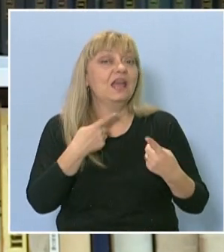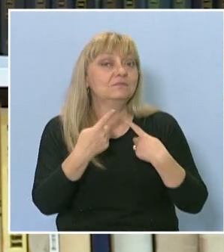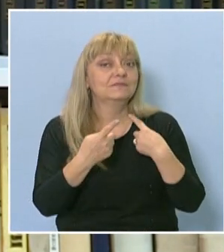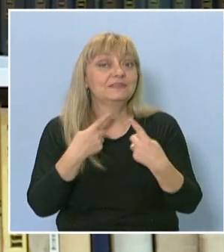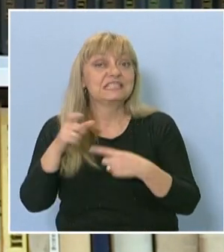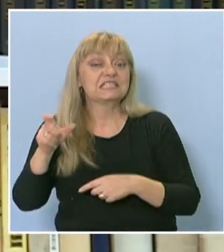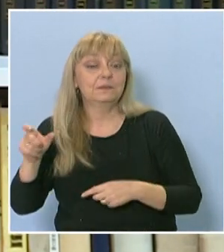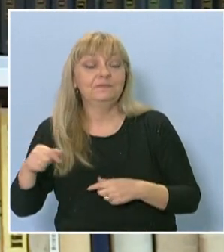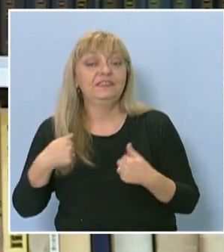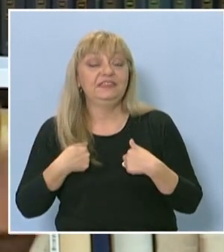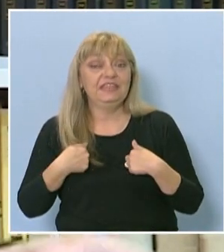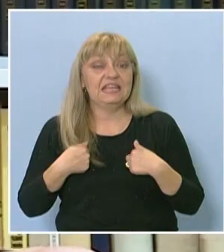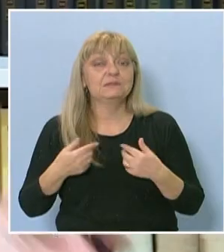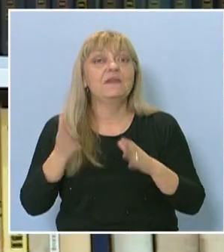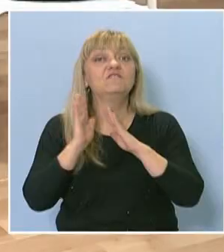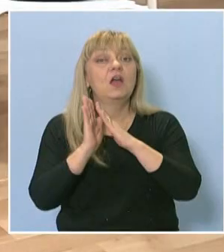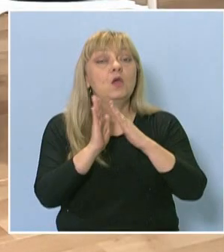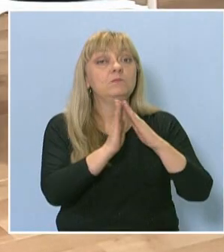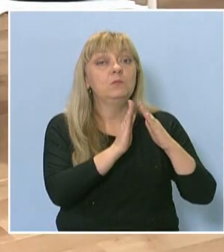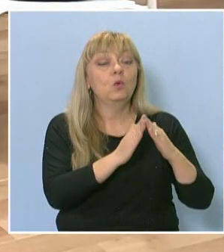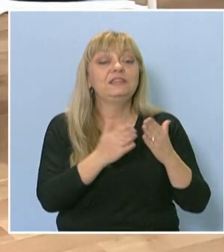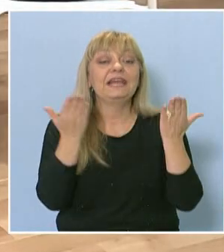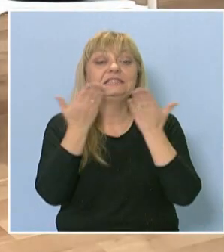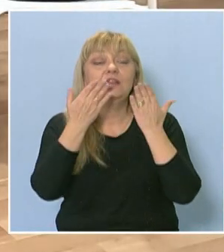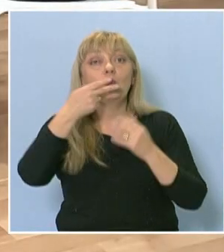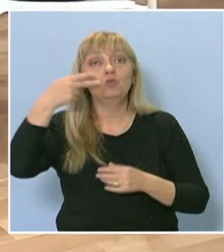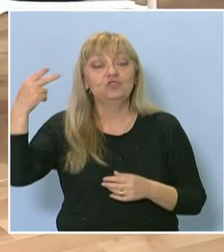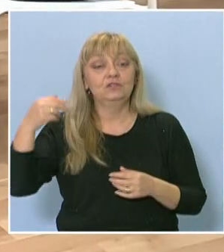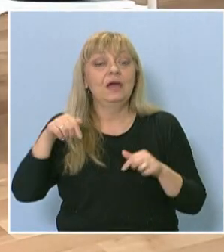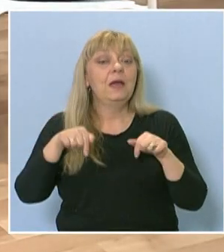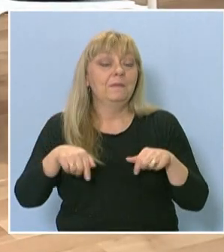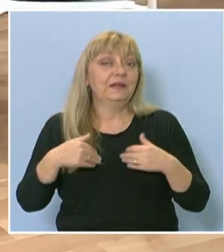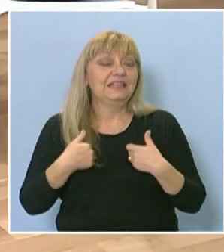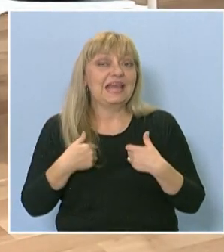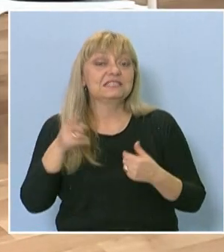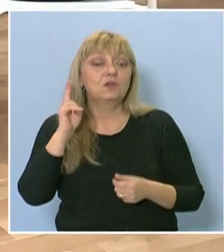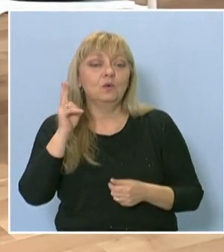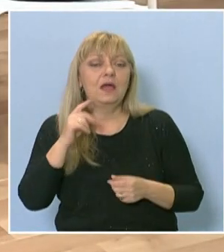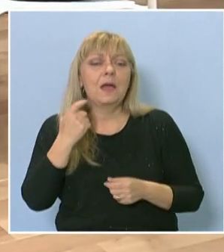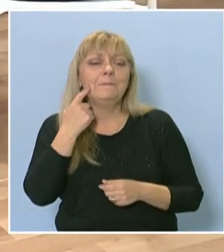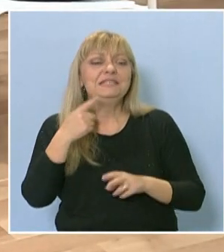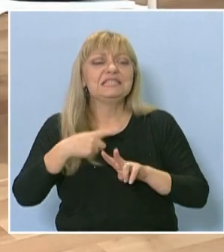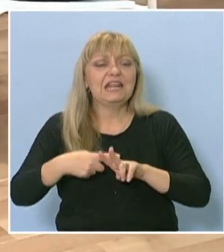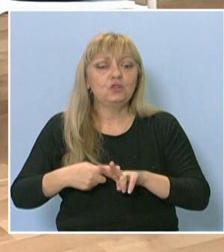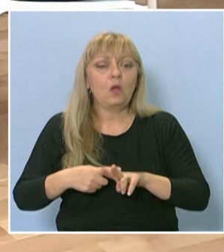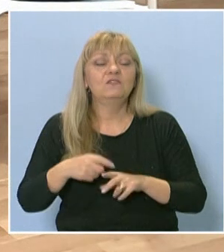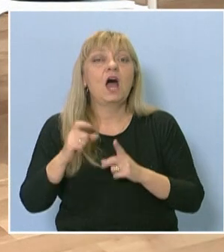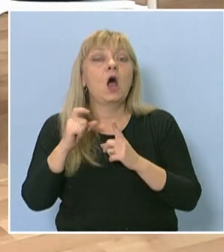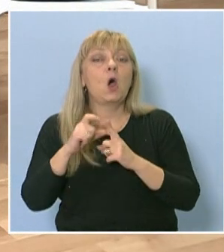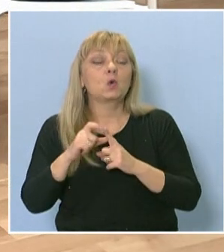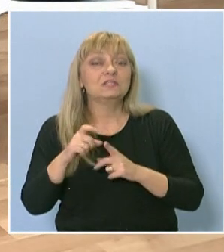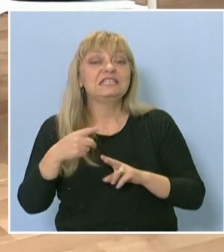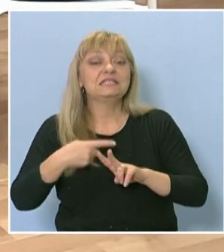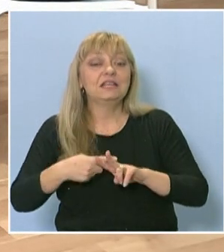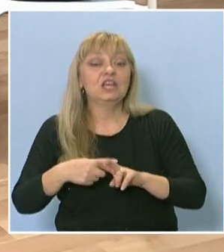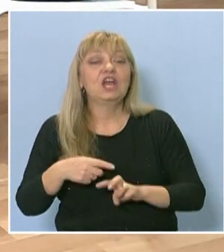Ние сме в библиотеката на училището, искам да отбележа. При нас вече са преподавателите Бистра Николова, Русица Николова и